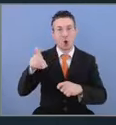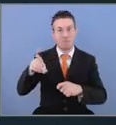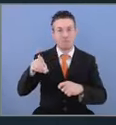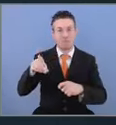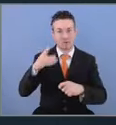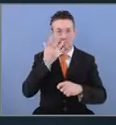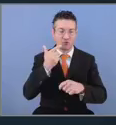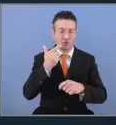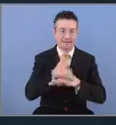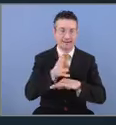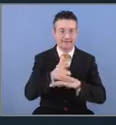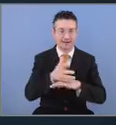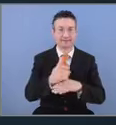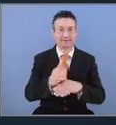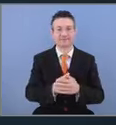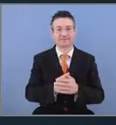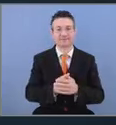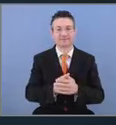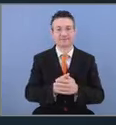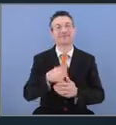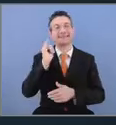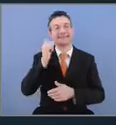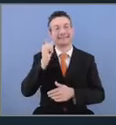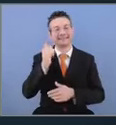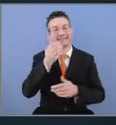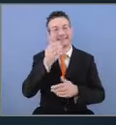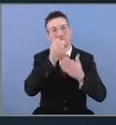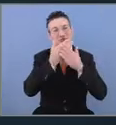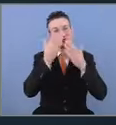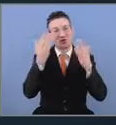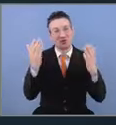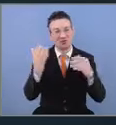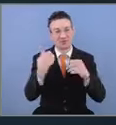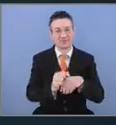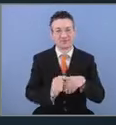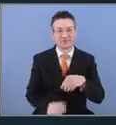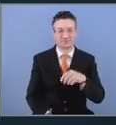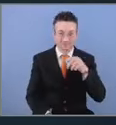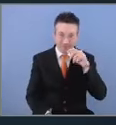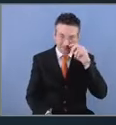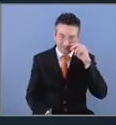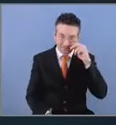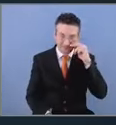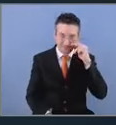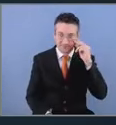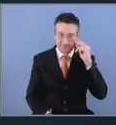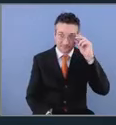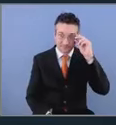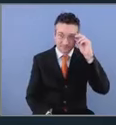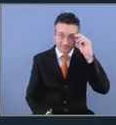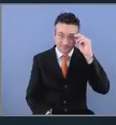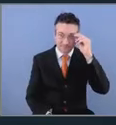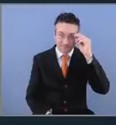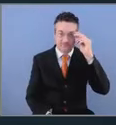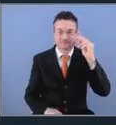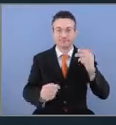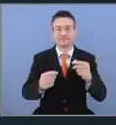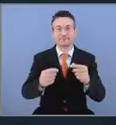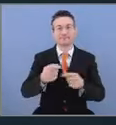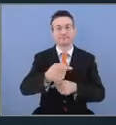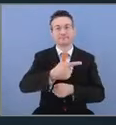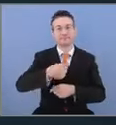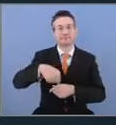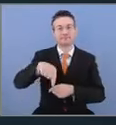Sì, salve, buongiorno. Buongiorno. Come organizzazione cerchiamo